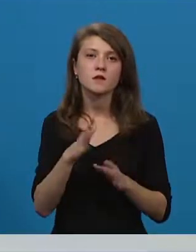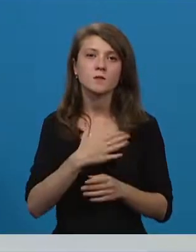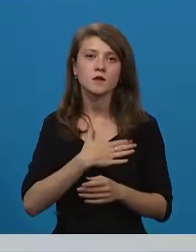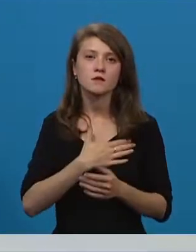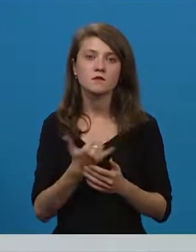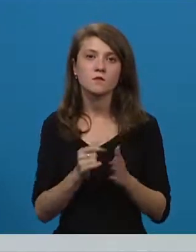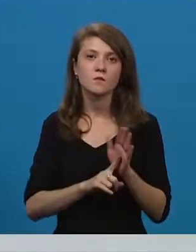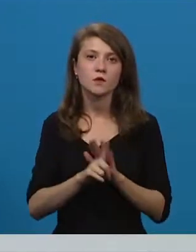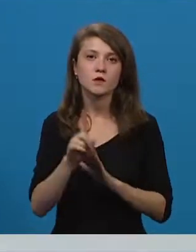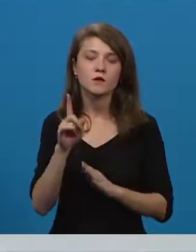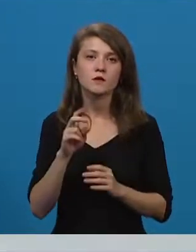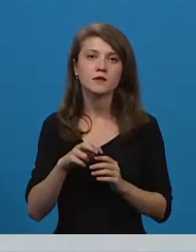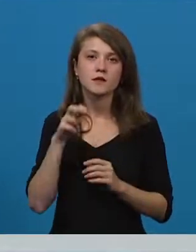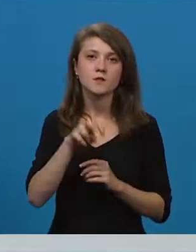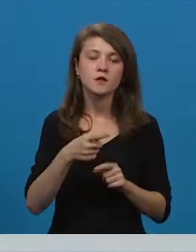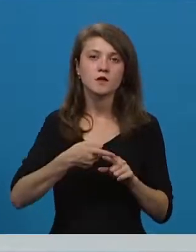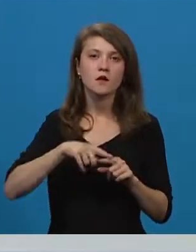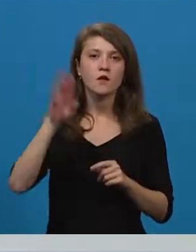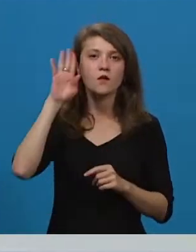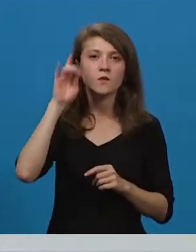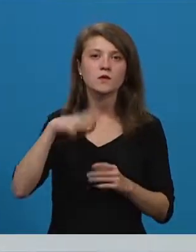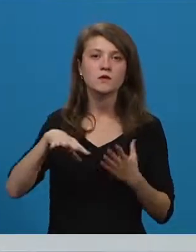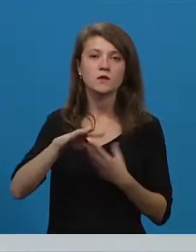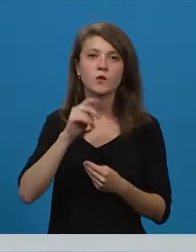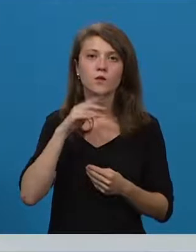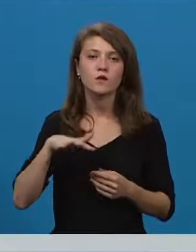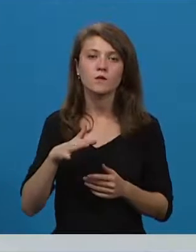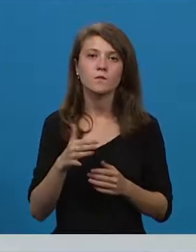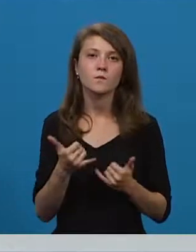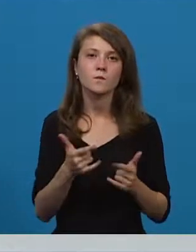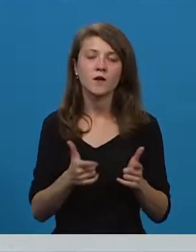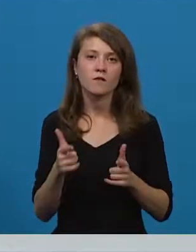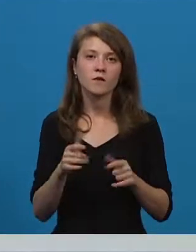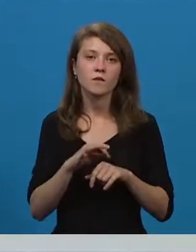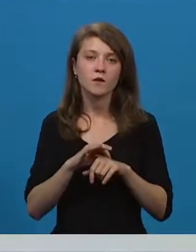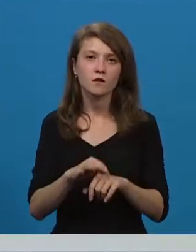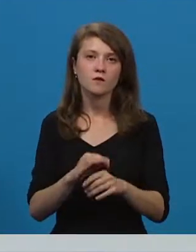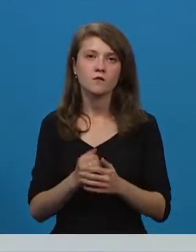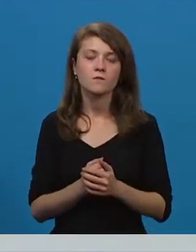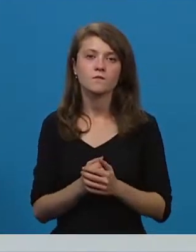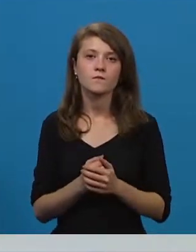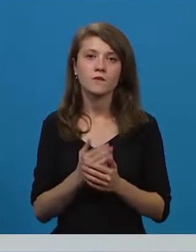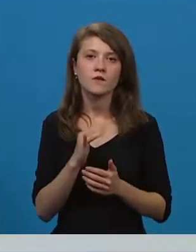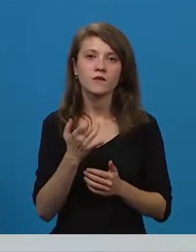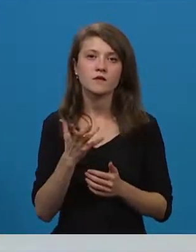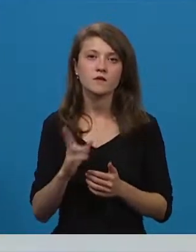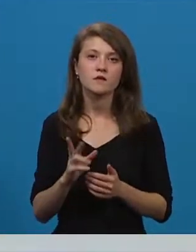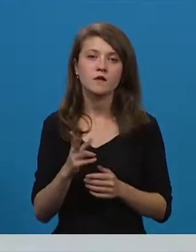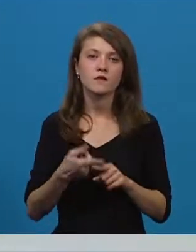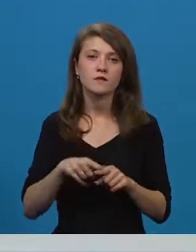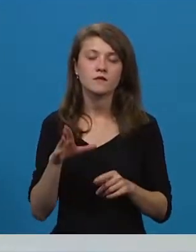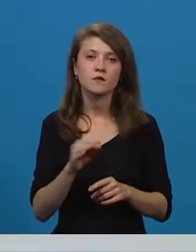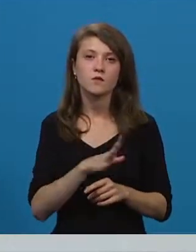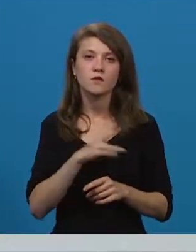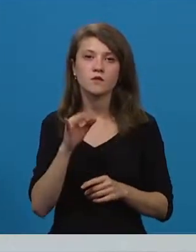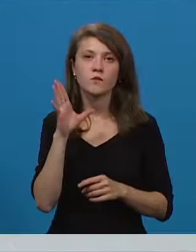Житомиром розпочали стрибки. Це хлопці з усієї України, які наразі проходять підготовку у навчальному центрі десантно-штурмових військ. Як це все було